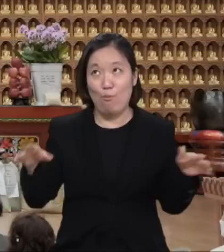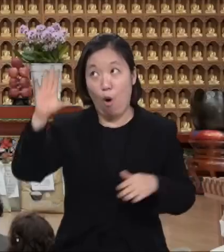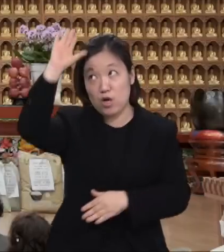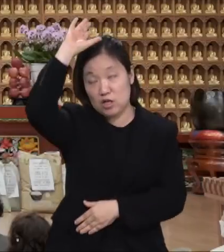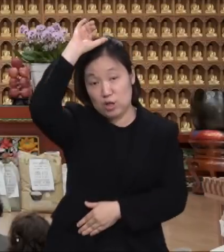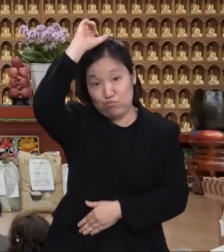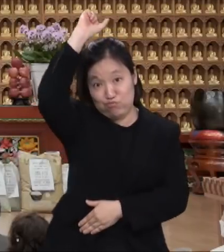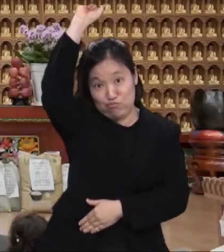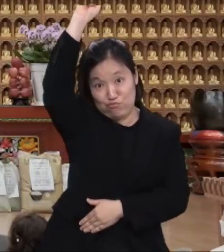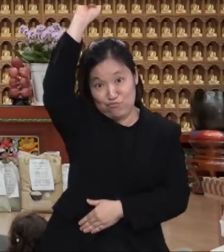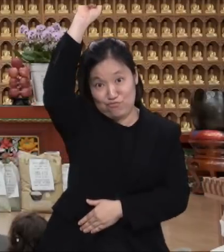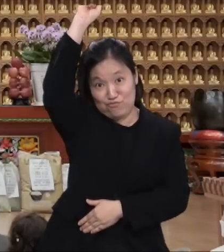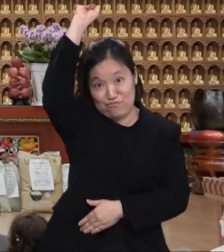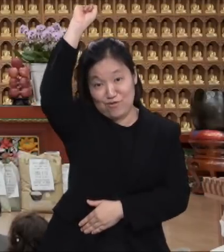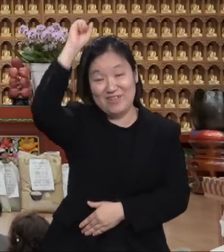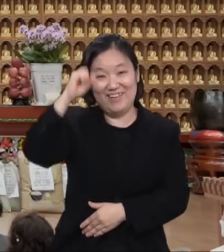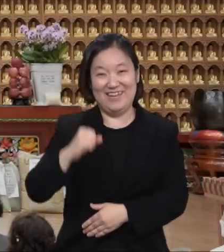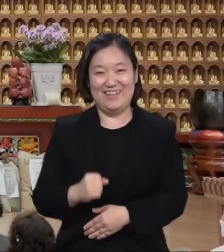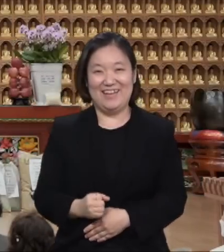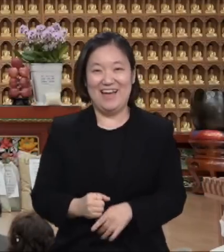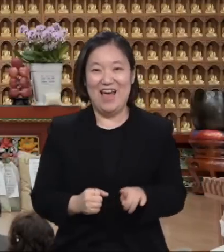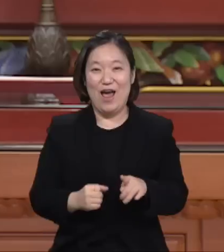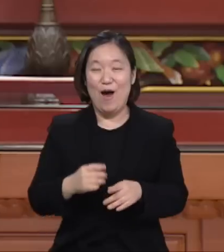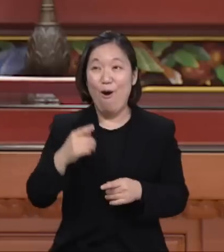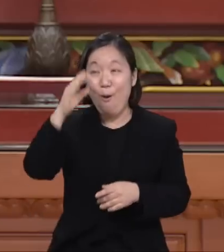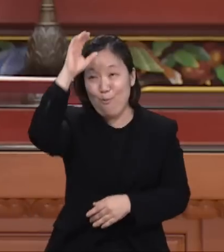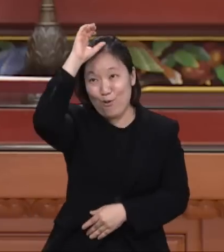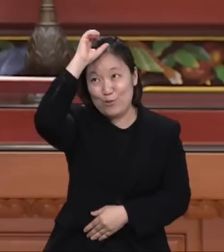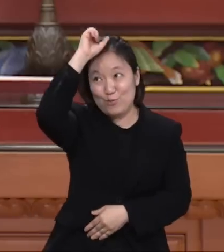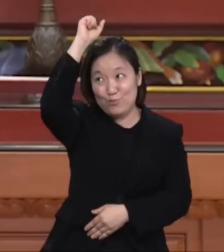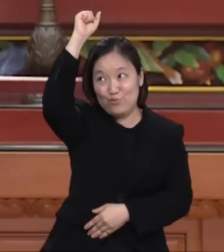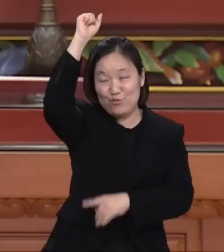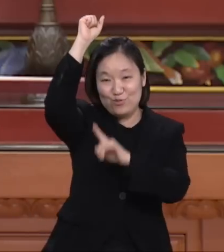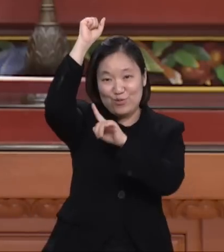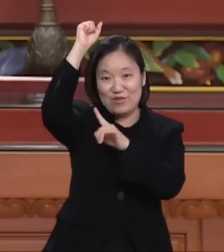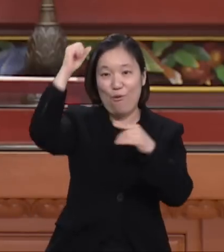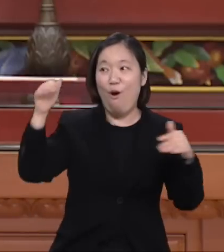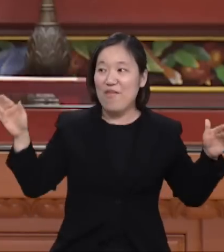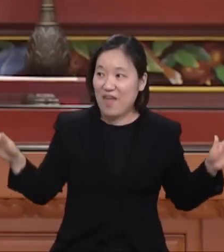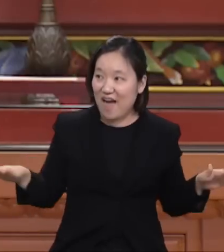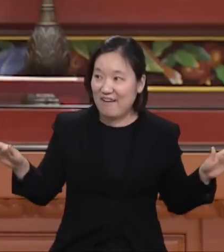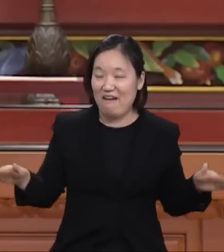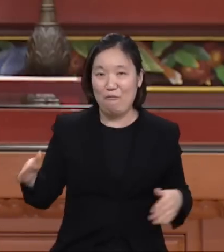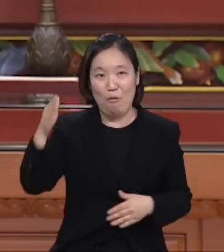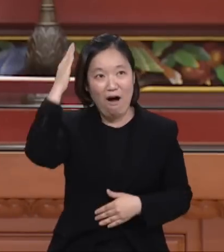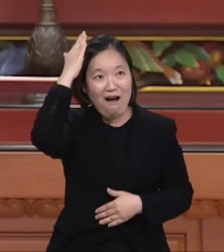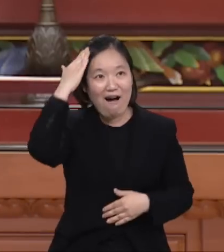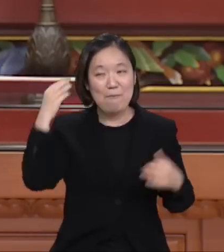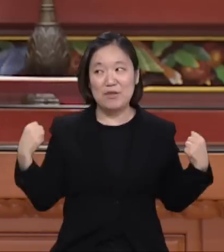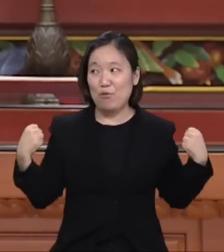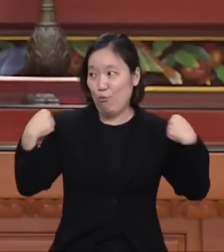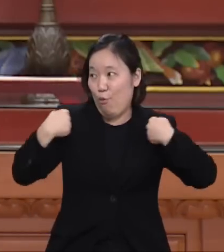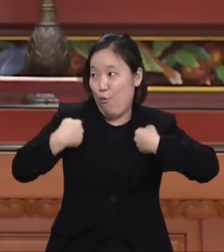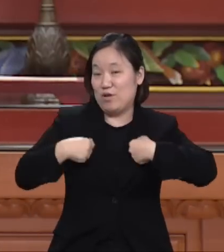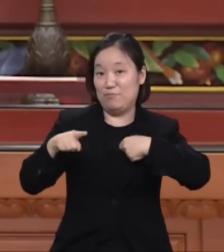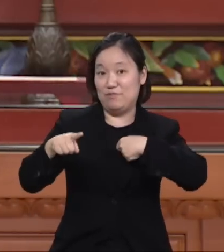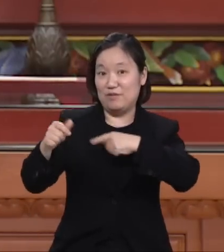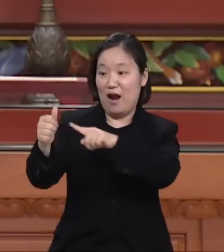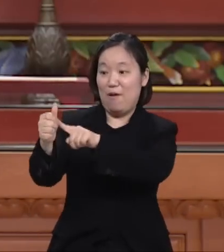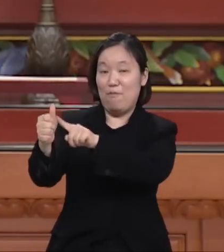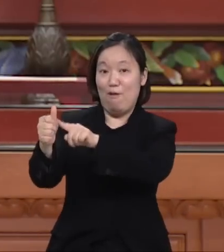나있더래요 그렇죠 그래서 머리에 뿔이나 그런 날개가 달린 검은색 옷을 입은 사람이 싹